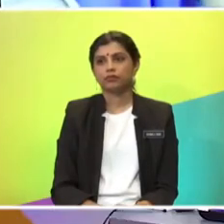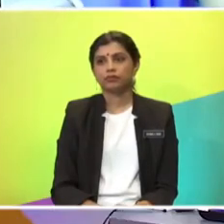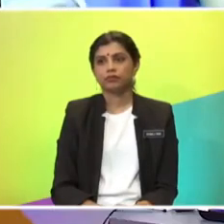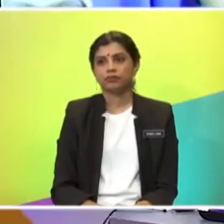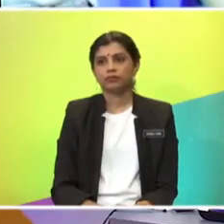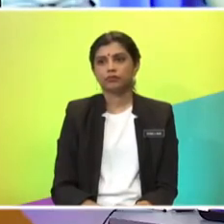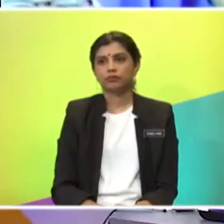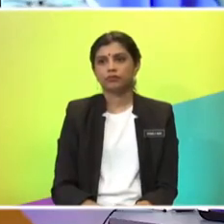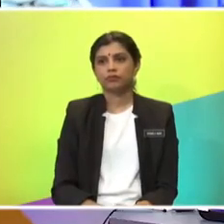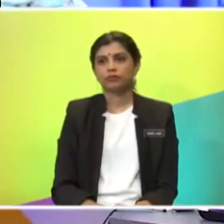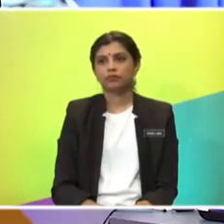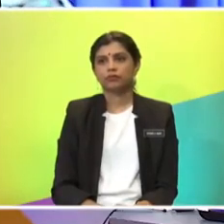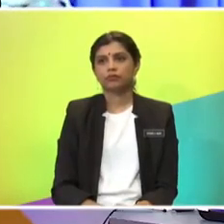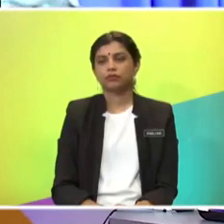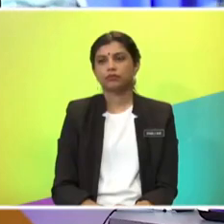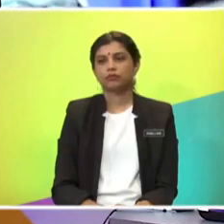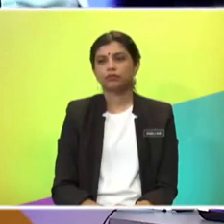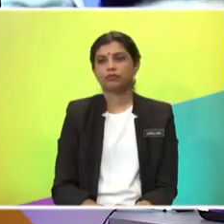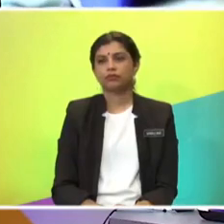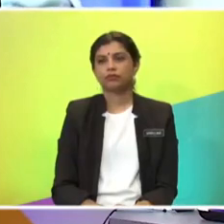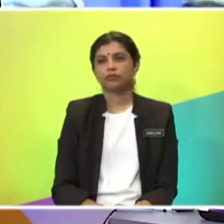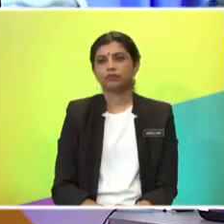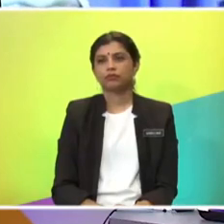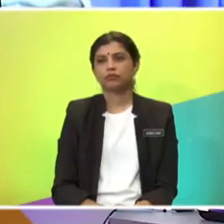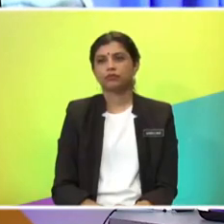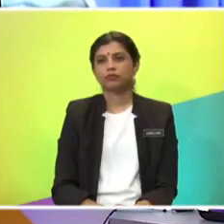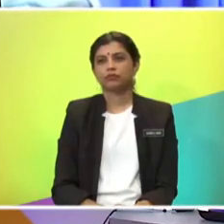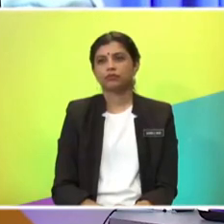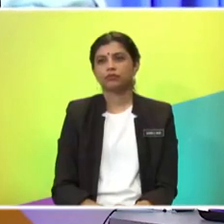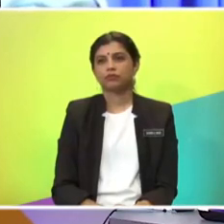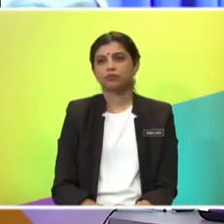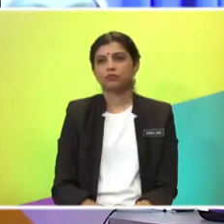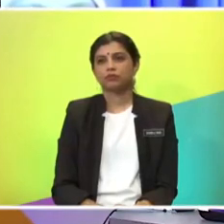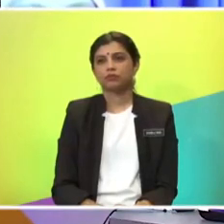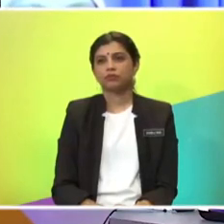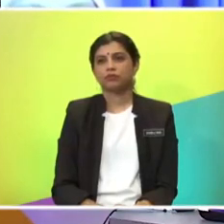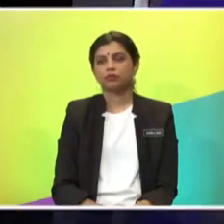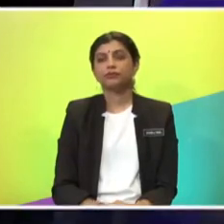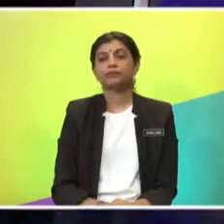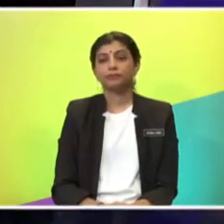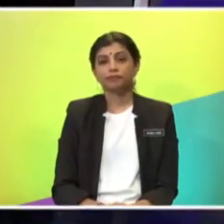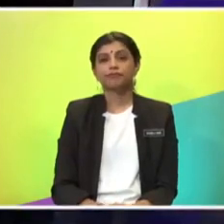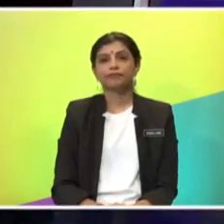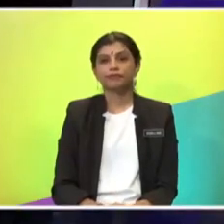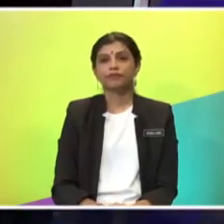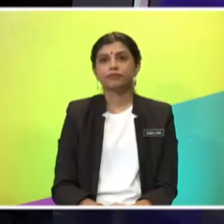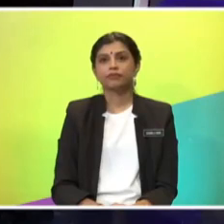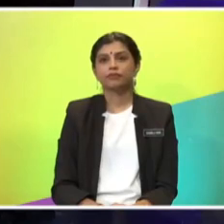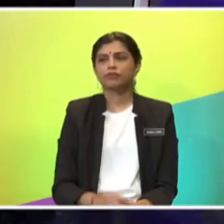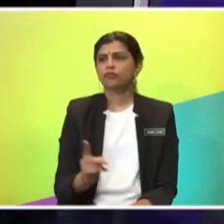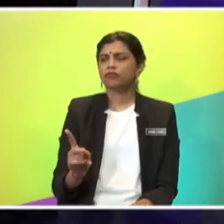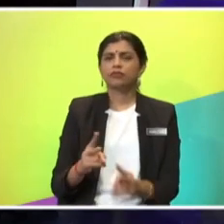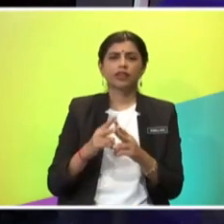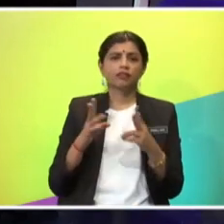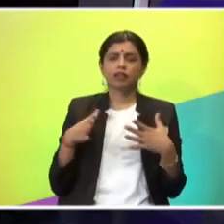kita kena letak dot sit menandakan perkataan dua-dua itu dua-dua huruf besar. Okey. Baik, saya sangat teruja